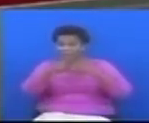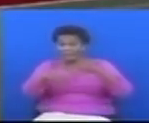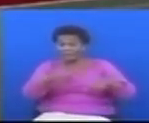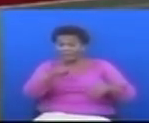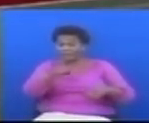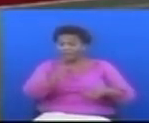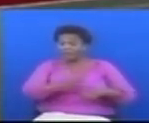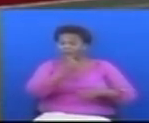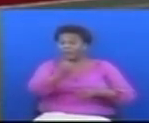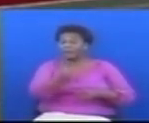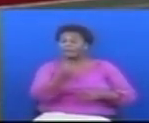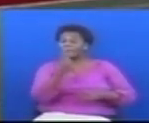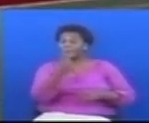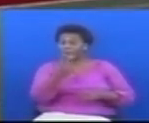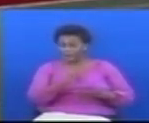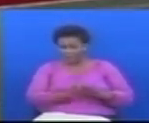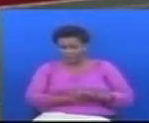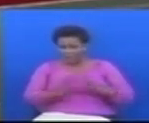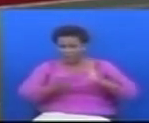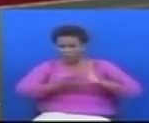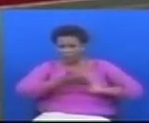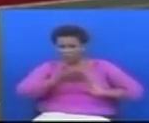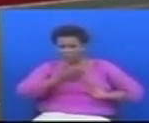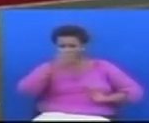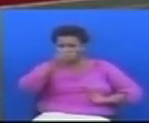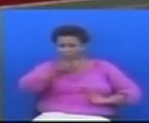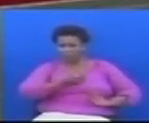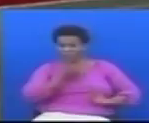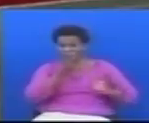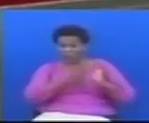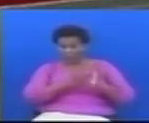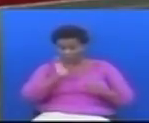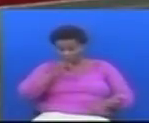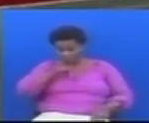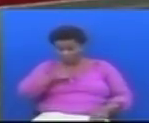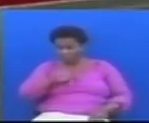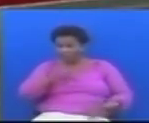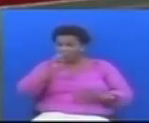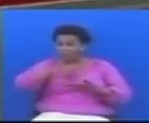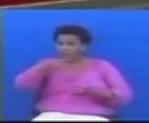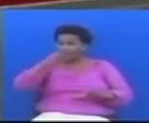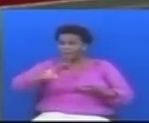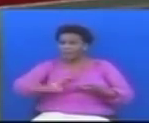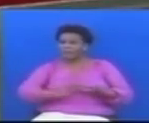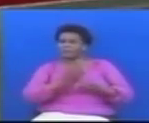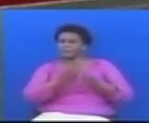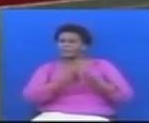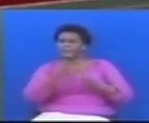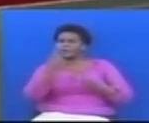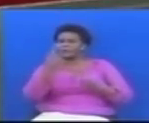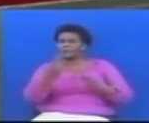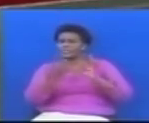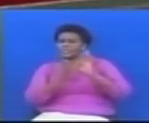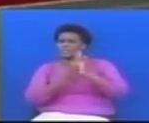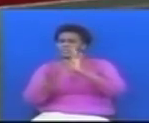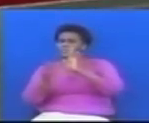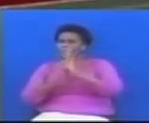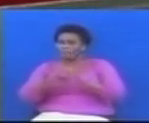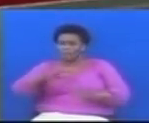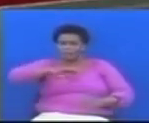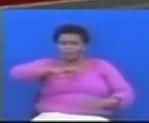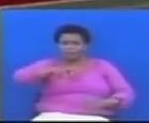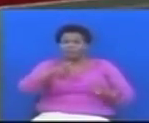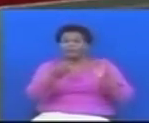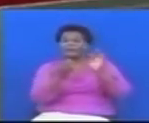pili ambao unaanza Julai 2019 kwa gharama ya bilioni 197 kwa mikoa